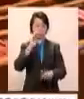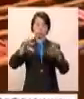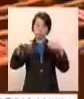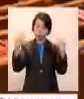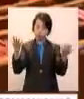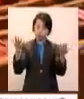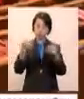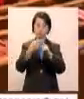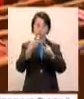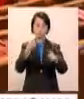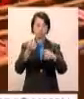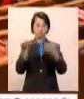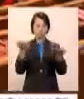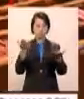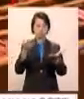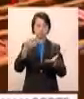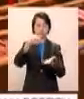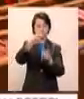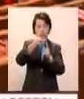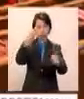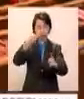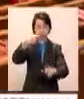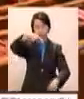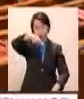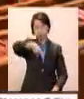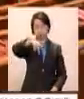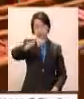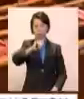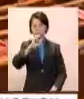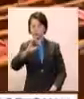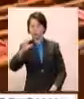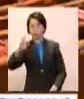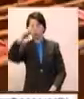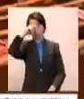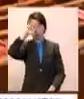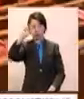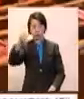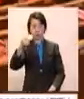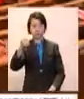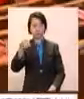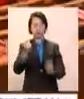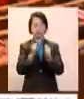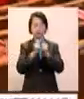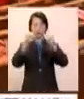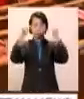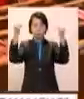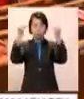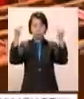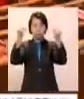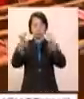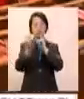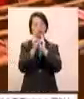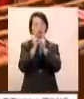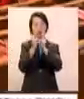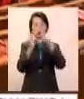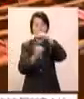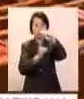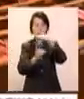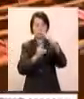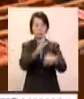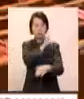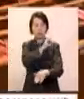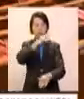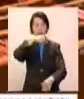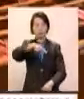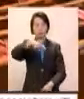sekian dahulu perkembangan terkini dari Pusat Konvensyen Antarabangsa Putrajaya bersama dengan Majlis Ucapan Dasar Pengerusi